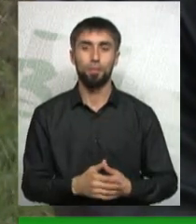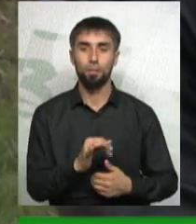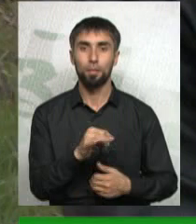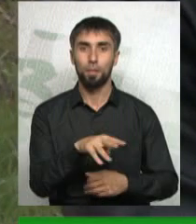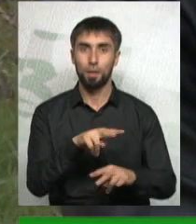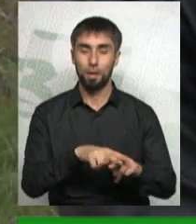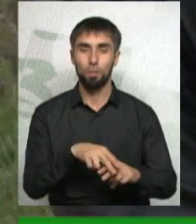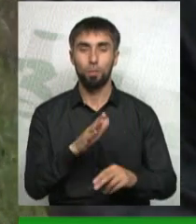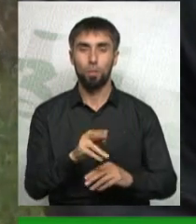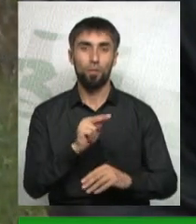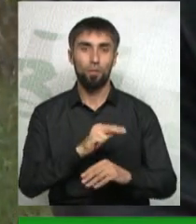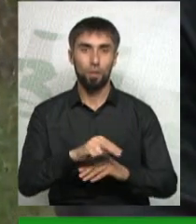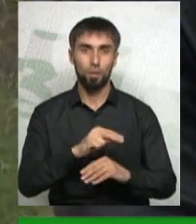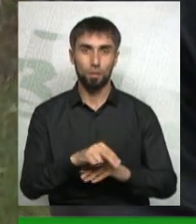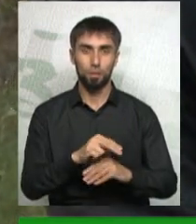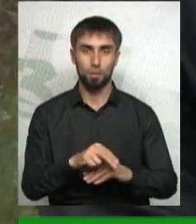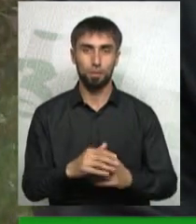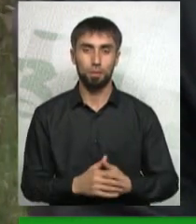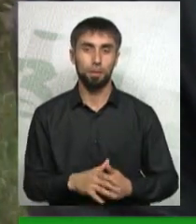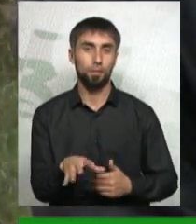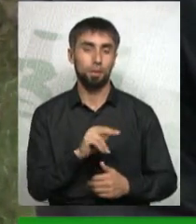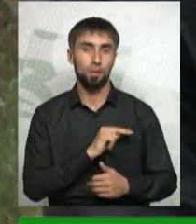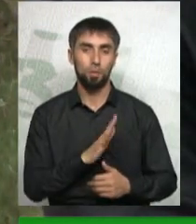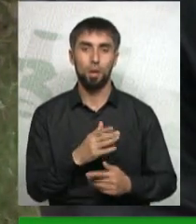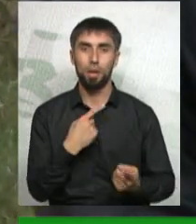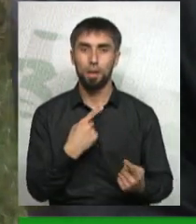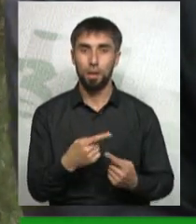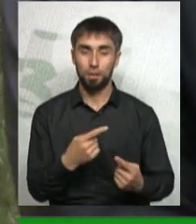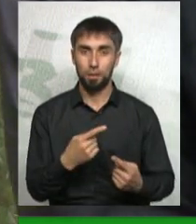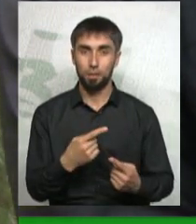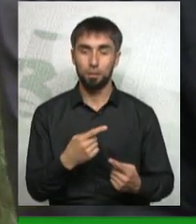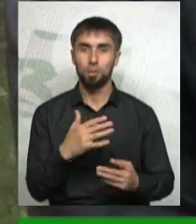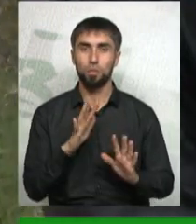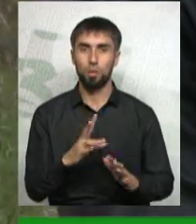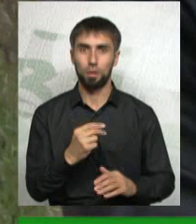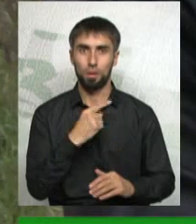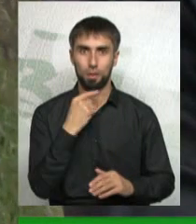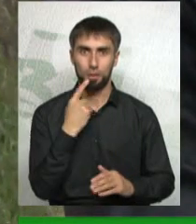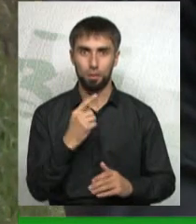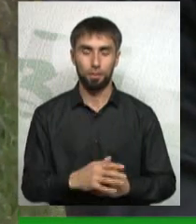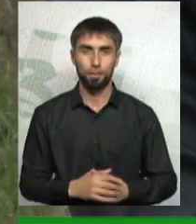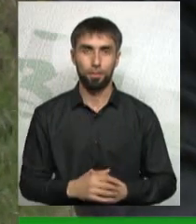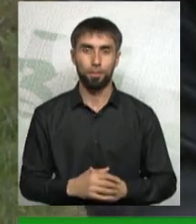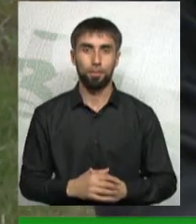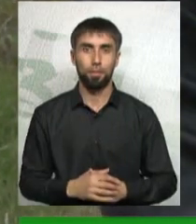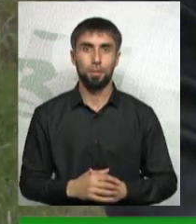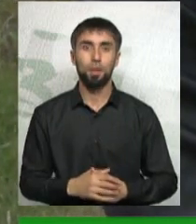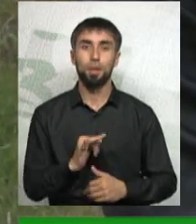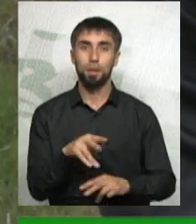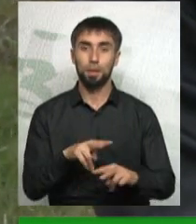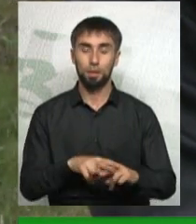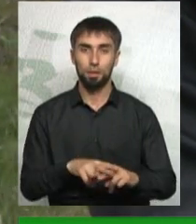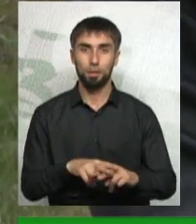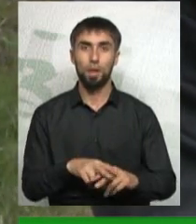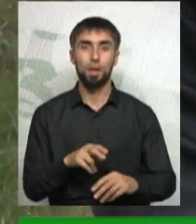там воспитатели и все работники будут разговаривать с ребенком только на ингушском языке. И